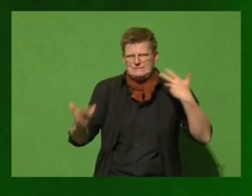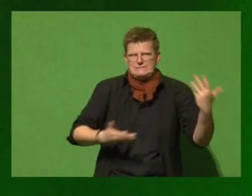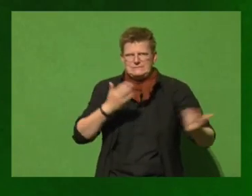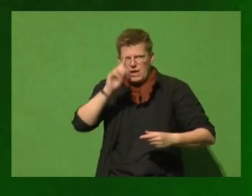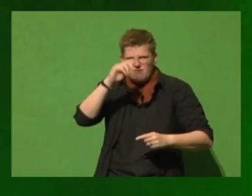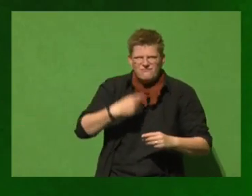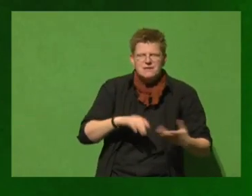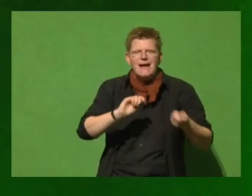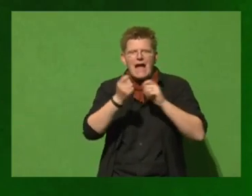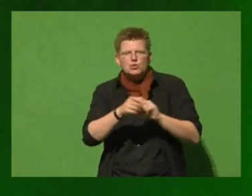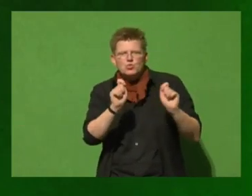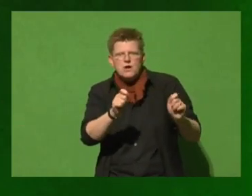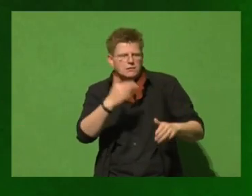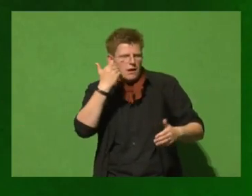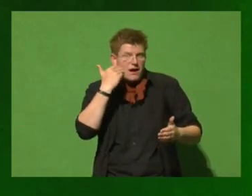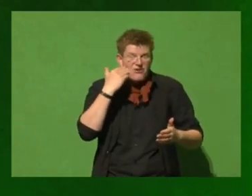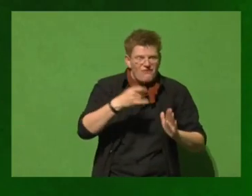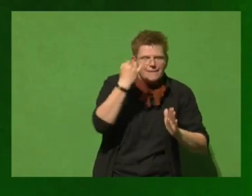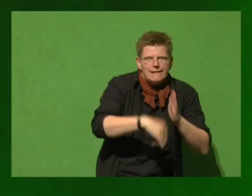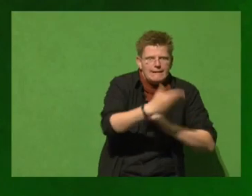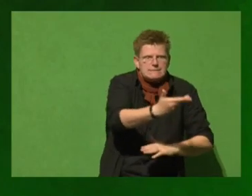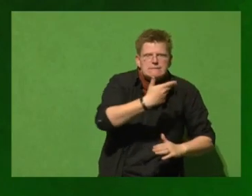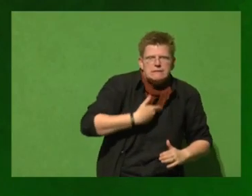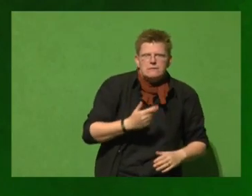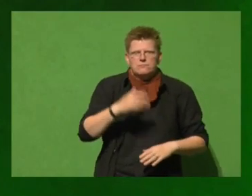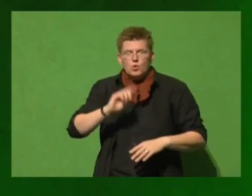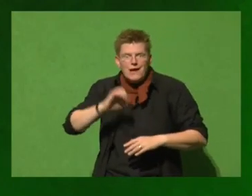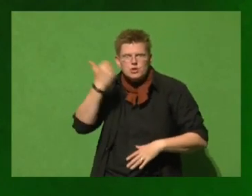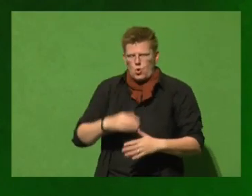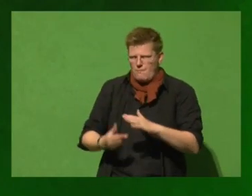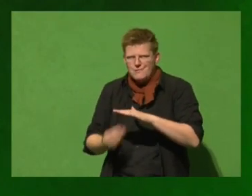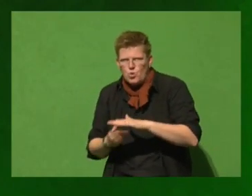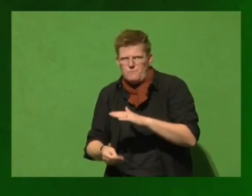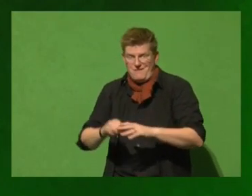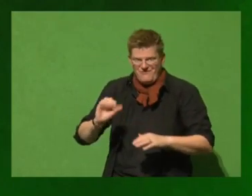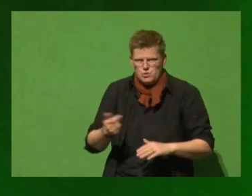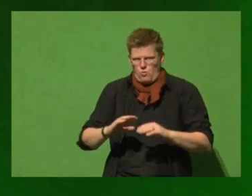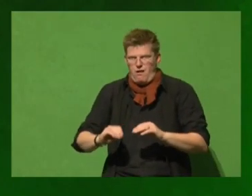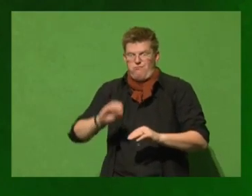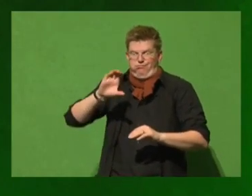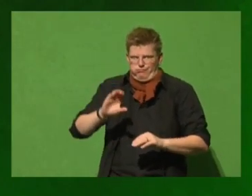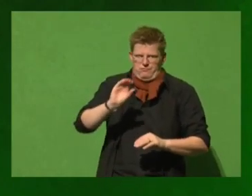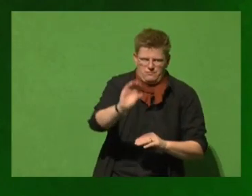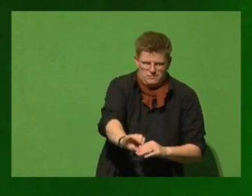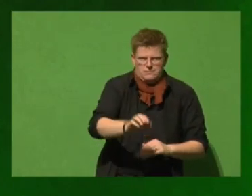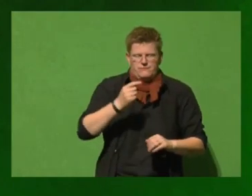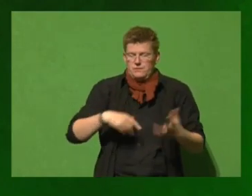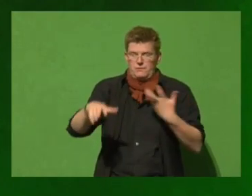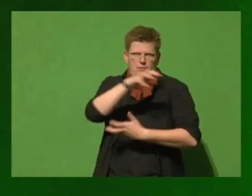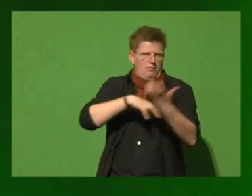letzten Anträge rein und wann werden die Kopierer angeschmissen. Und dann kommen doch nochmal welche rein und dann wird es nochmal einen Haufen geben und dann wird es noch